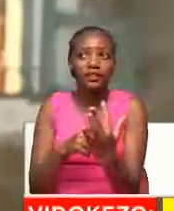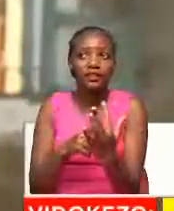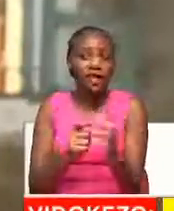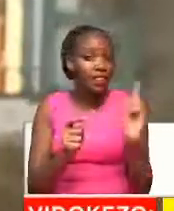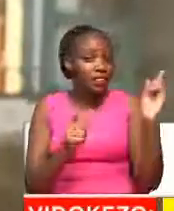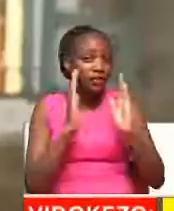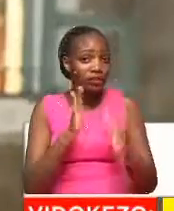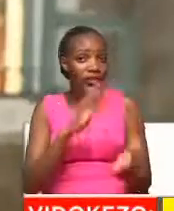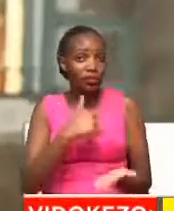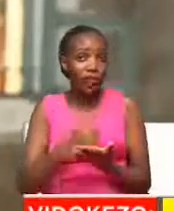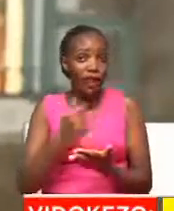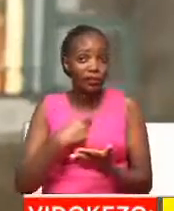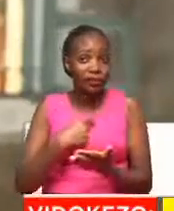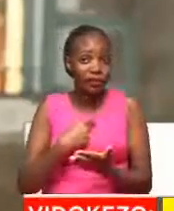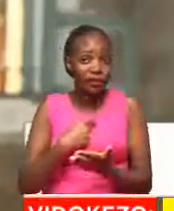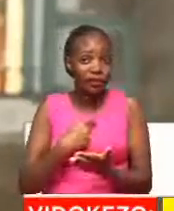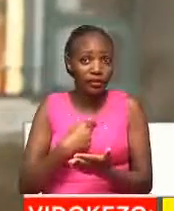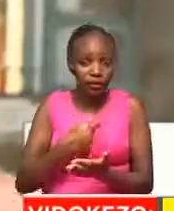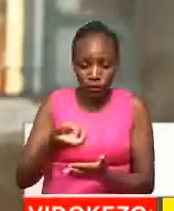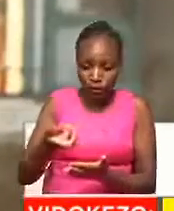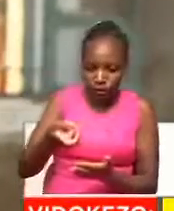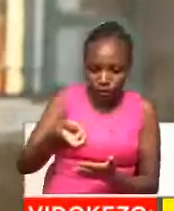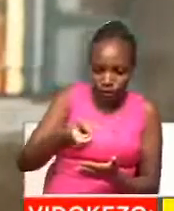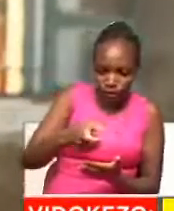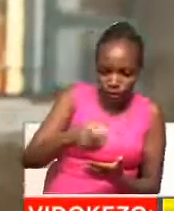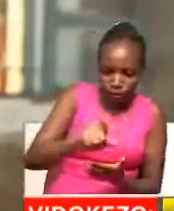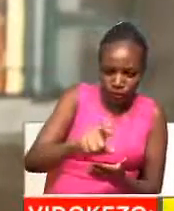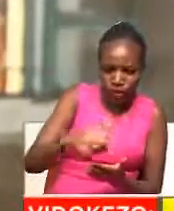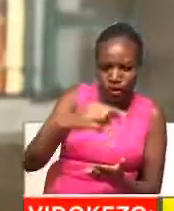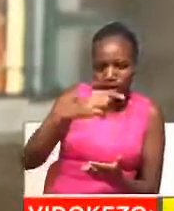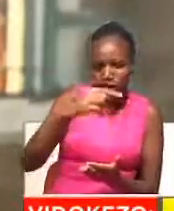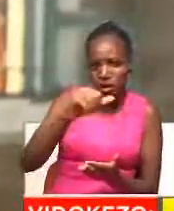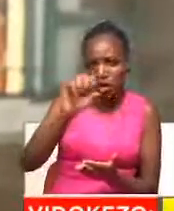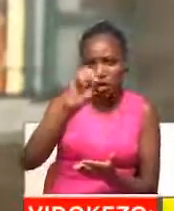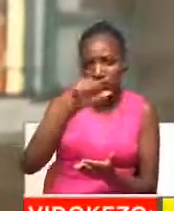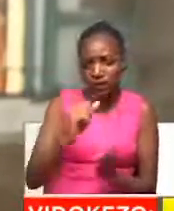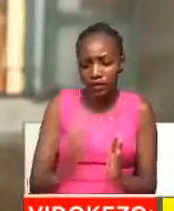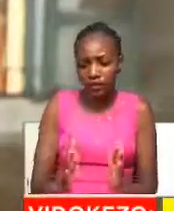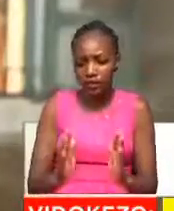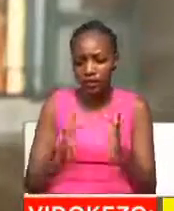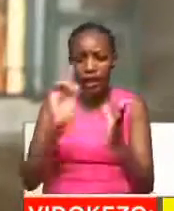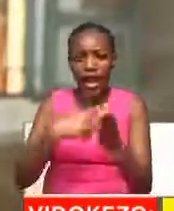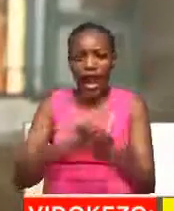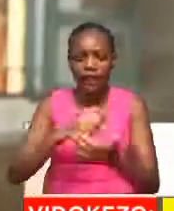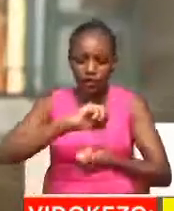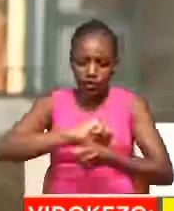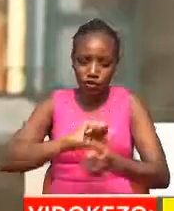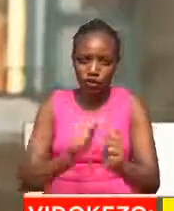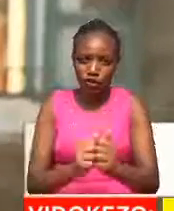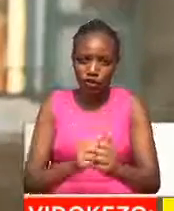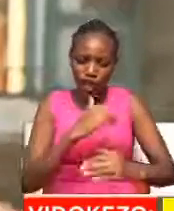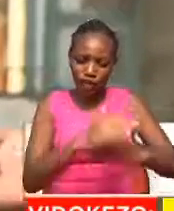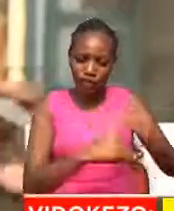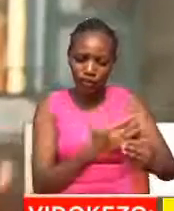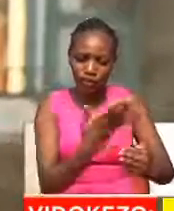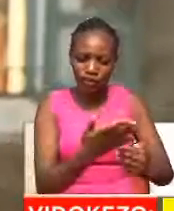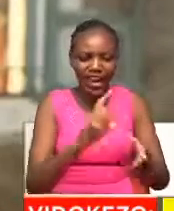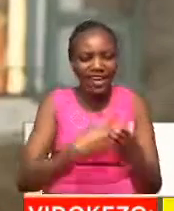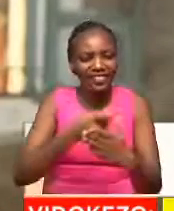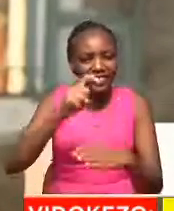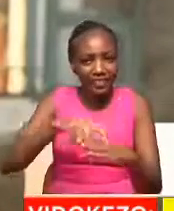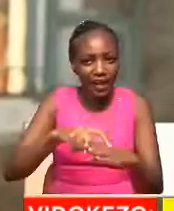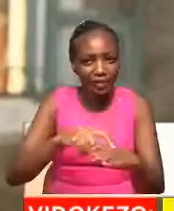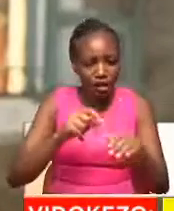gas. Alafu hiyo gas sijui alikuwa anabadilisha hiyo hiyo kitu kingine ya juu hiyo. Sasa vile